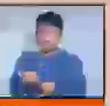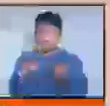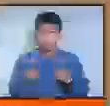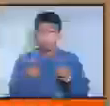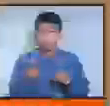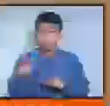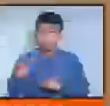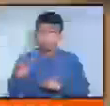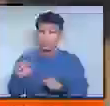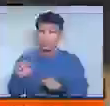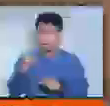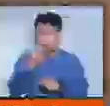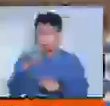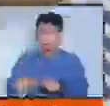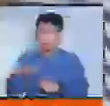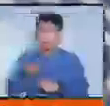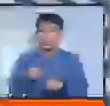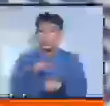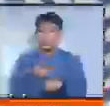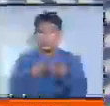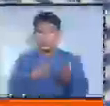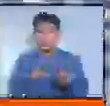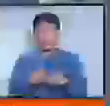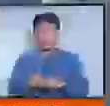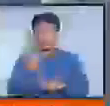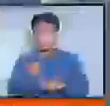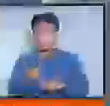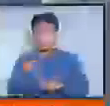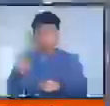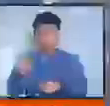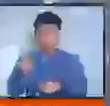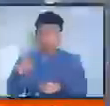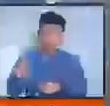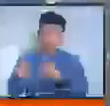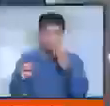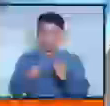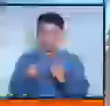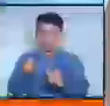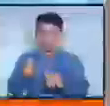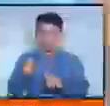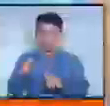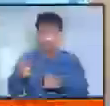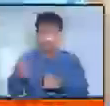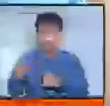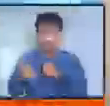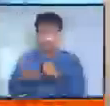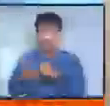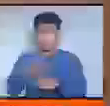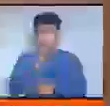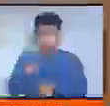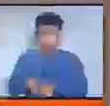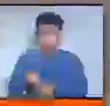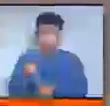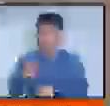ng e-cigarette sa bansa. Pero napatawan ito ng temporary injunction ng Pasig Regional Trial Court at Manila Regional